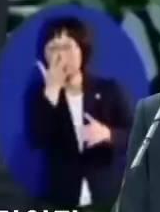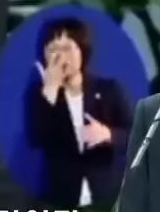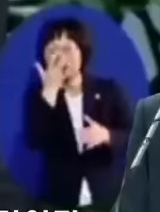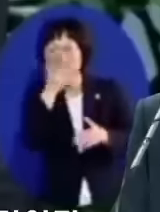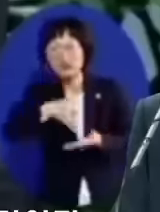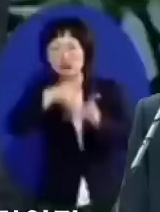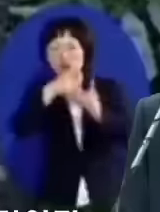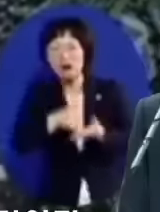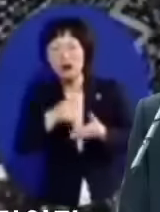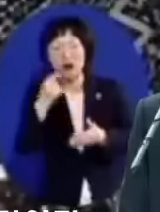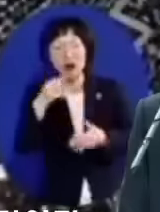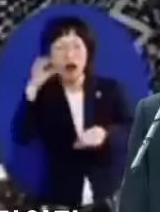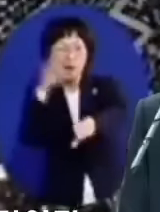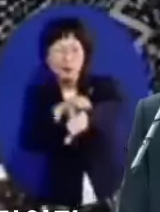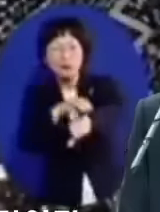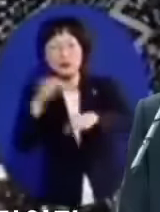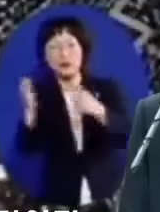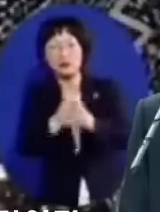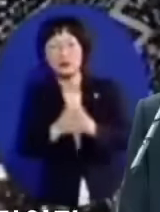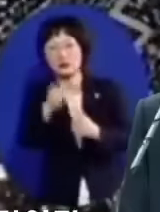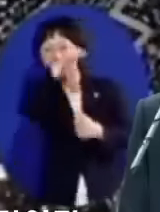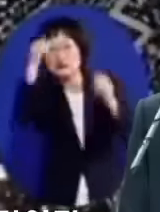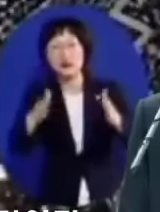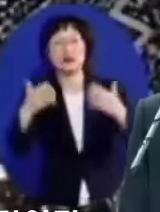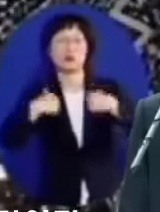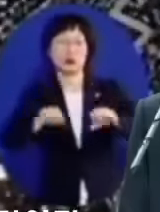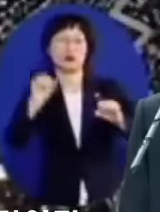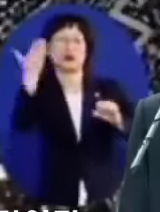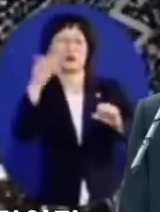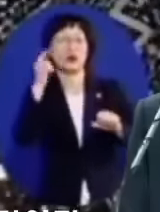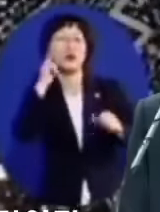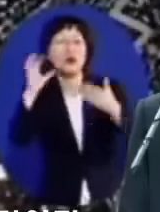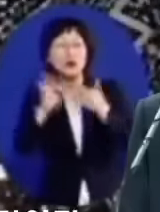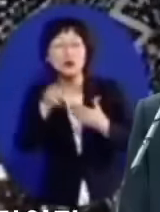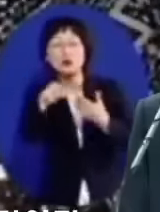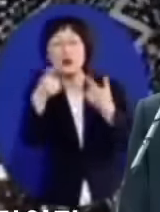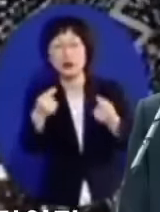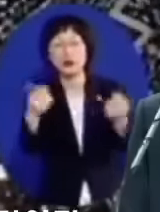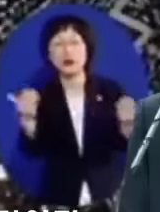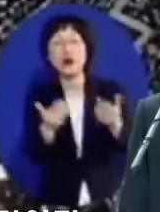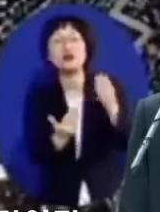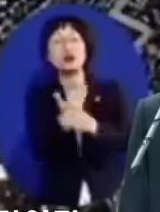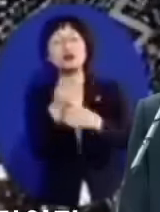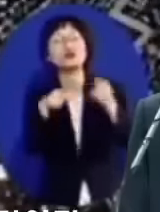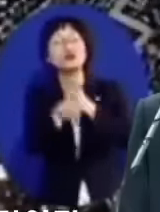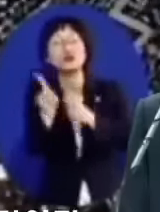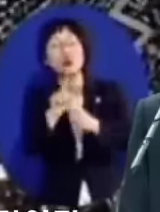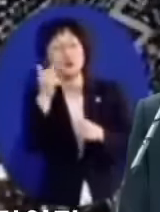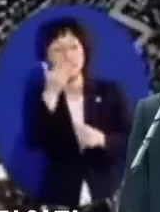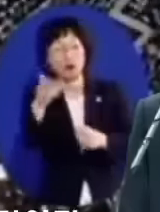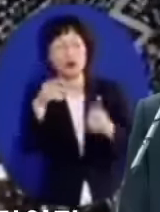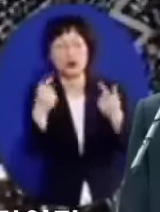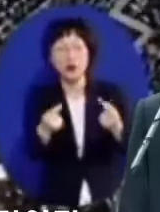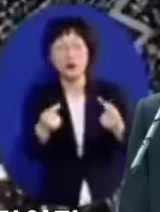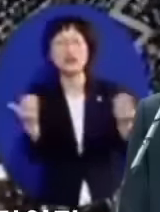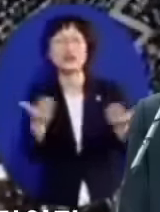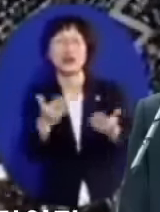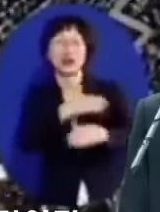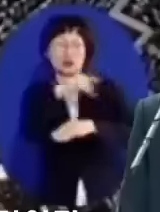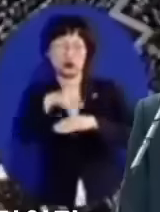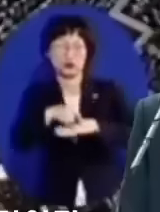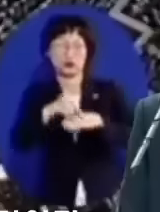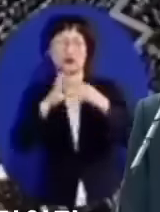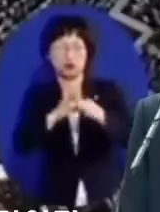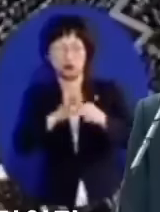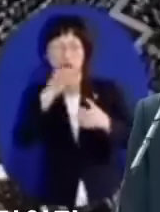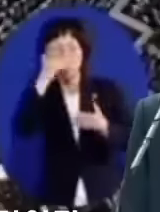중독시켜 인생을 결국 파멸로 이끌어가는 것입니다. 왜 이런 일이 일어나는 것입니까? 이런 일은 우리 육신이 죄와